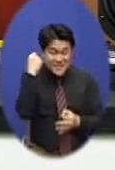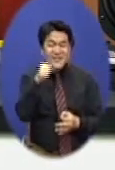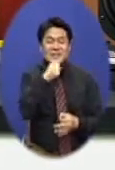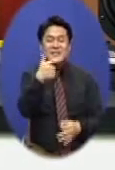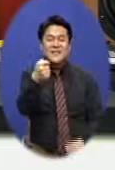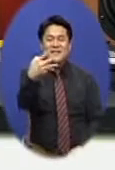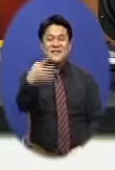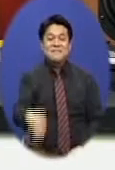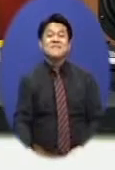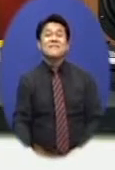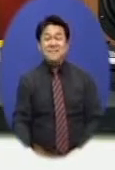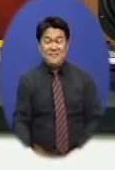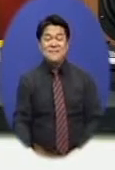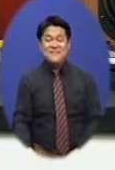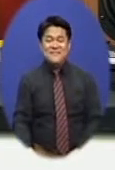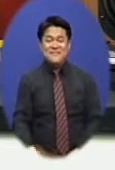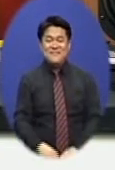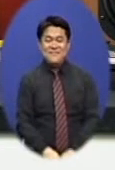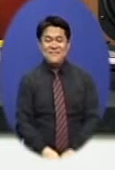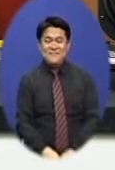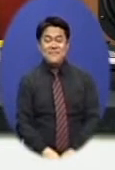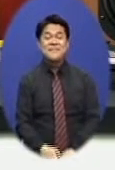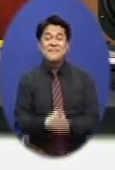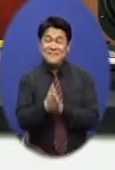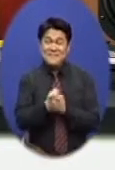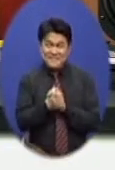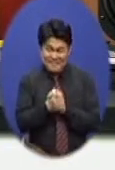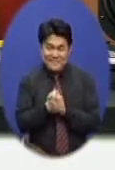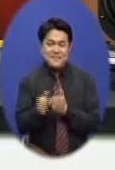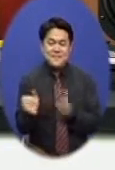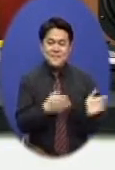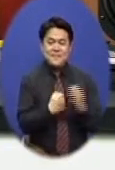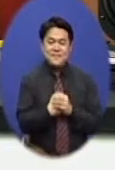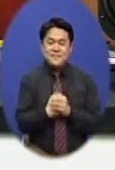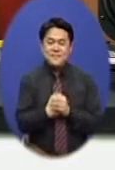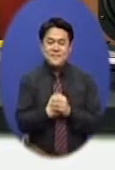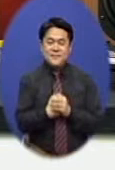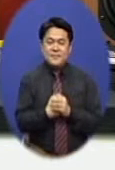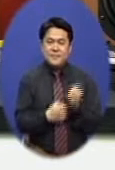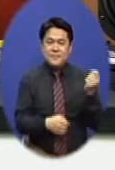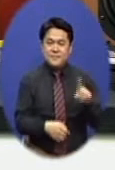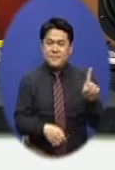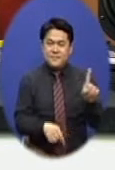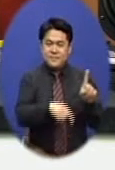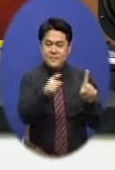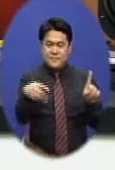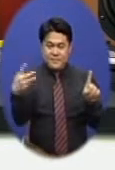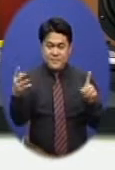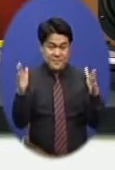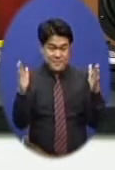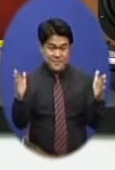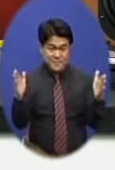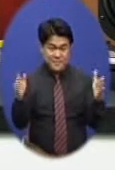어, 64표 아, 이렇게 아유, 나왔습니다. 그래요. 네, 자 1번부터